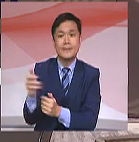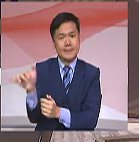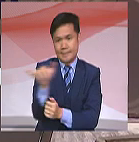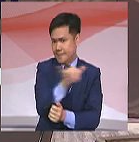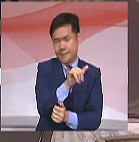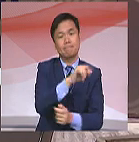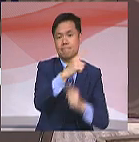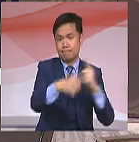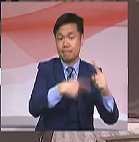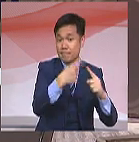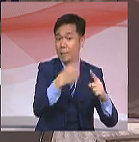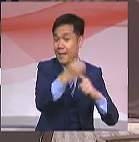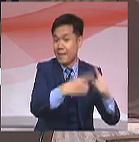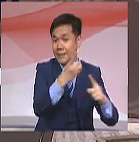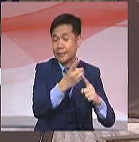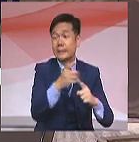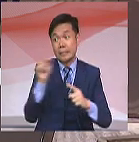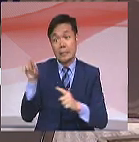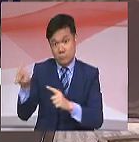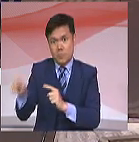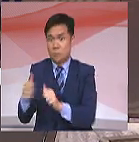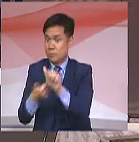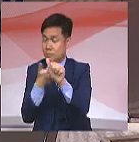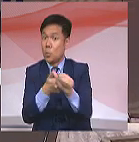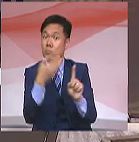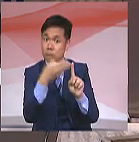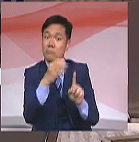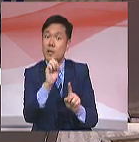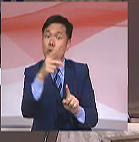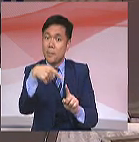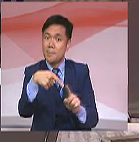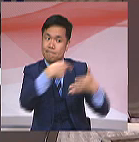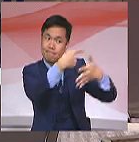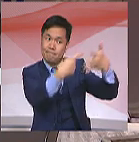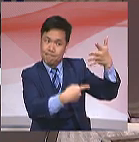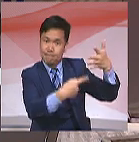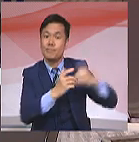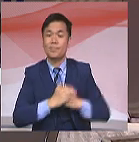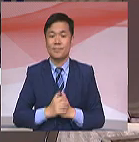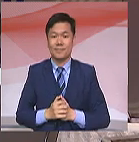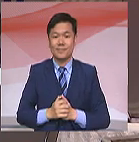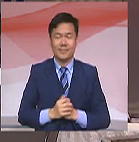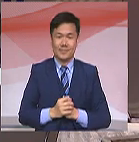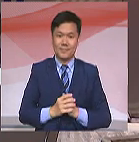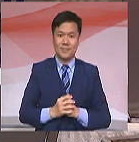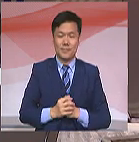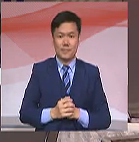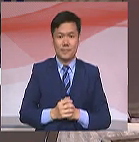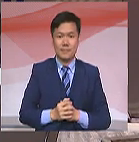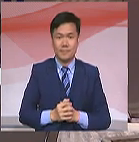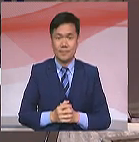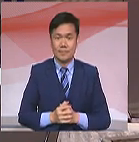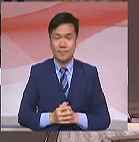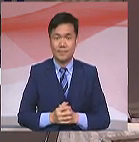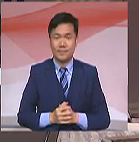mematuhi segala SOP yang ditetapkan. Jadi itulah sedikit sebanyak